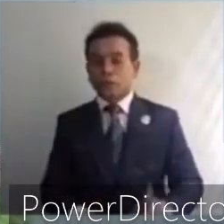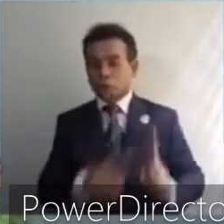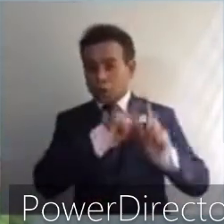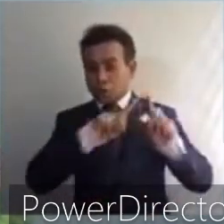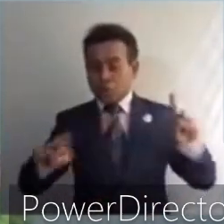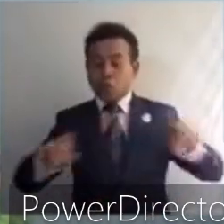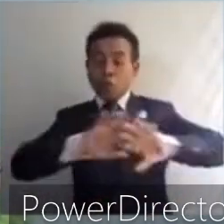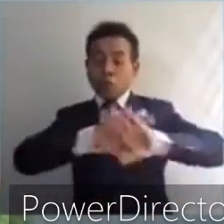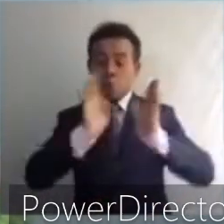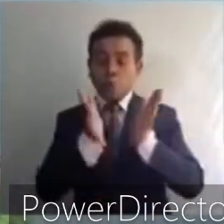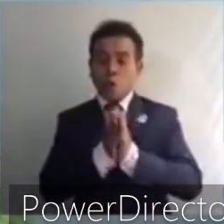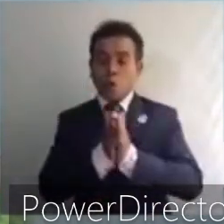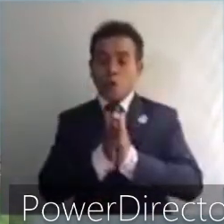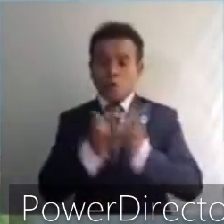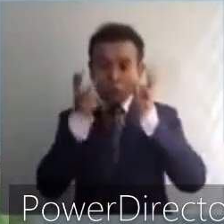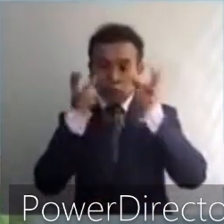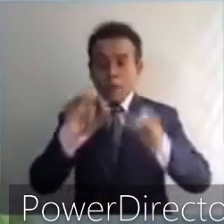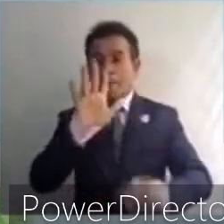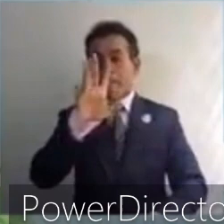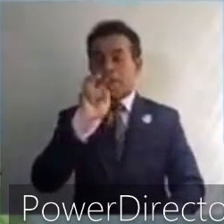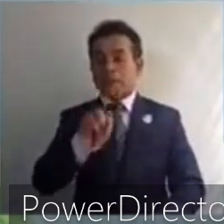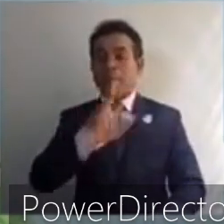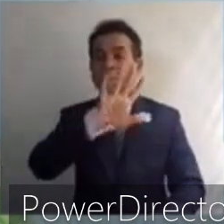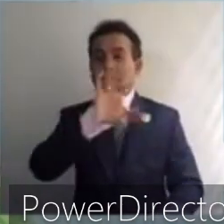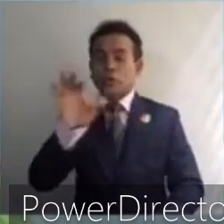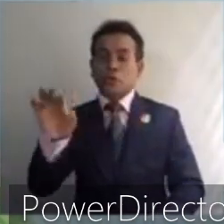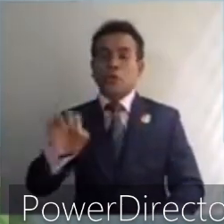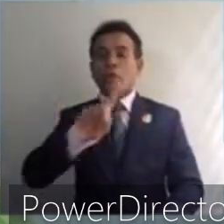5,512 জন এবং অদ্যাবধি আছে